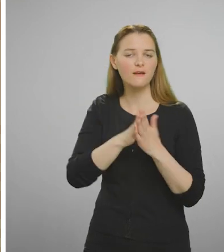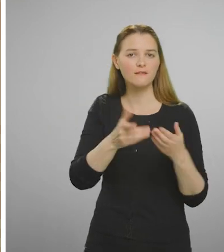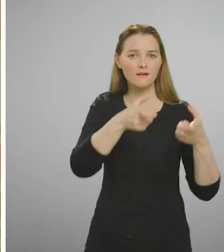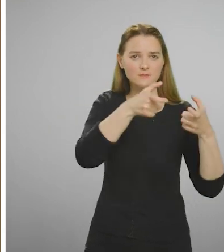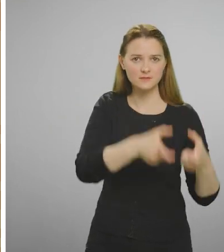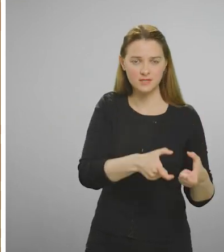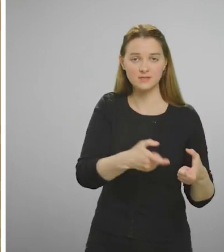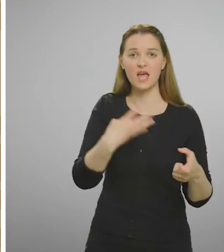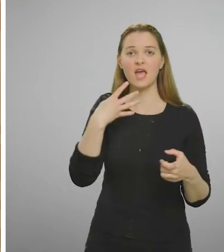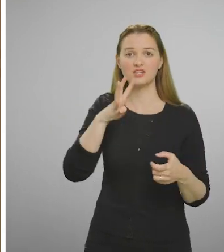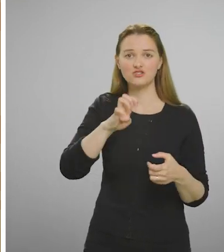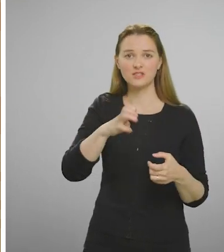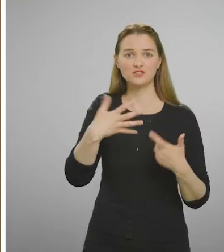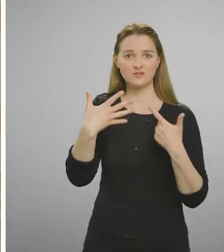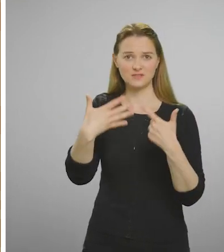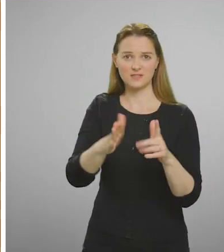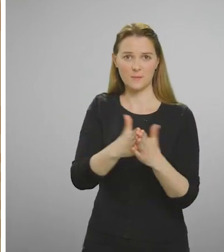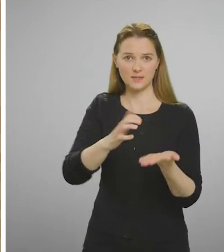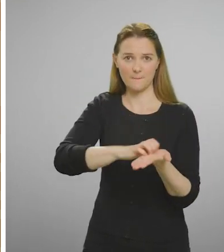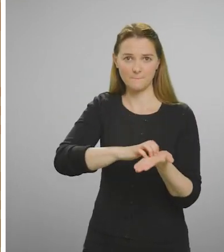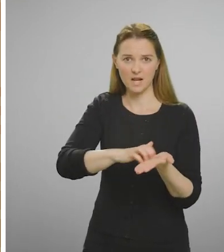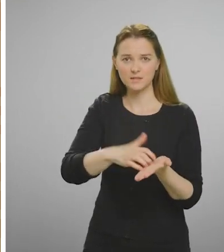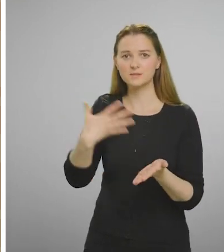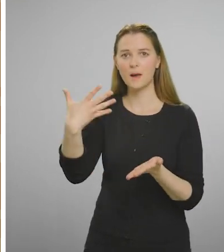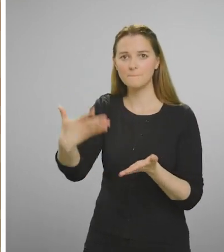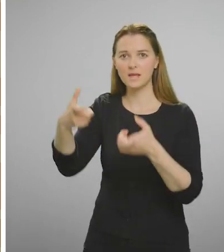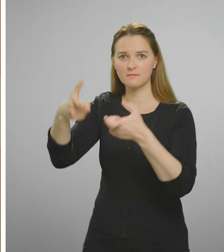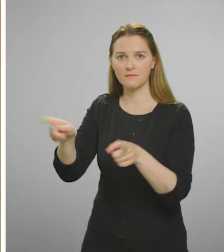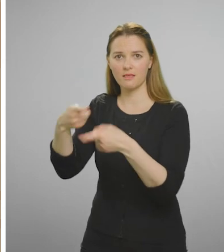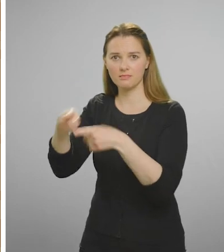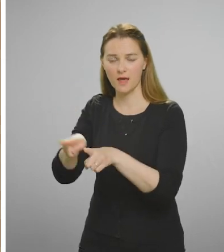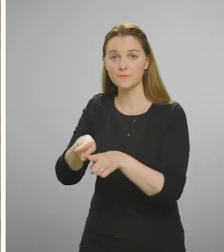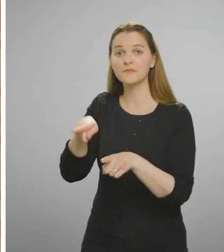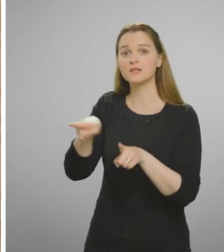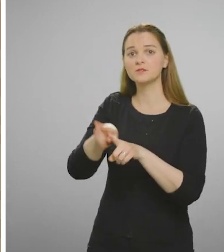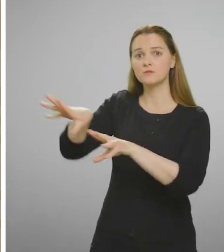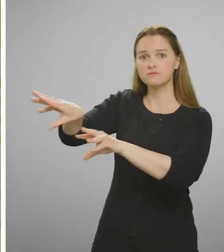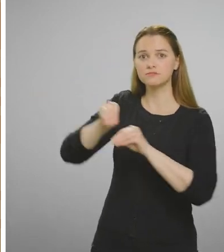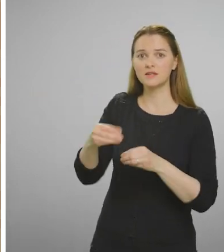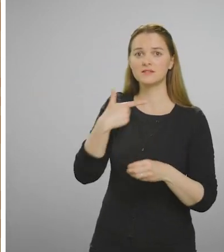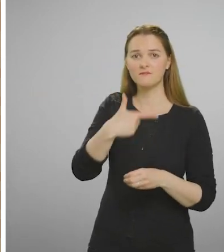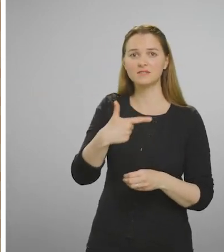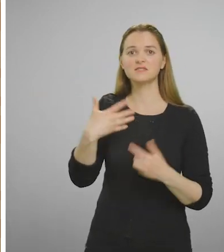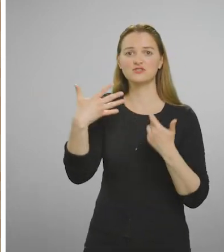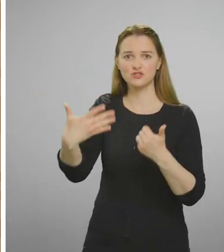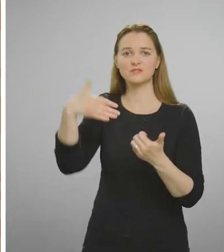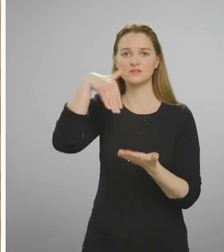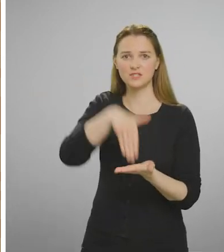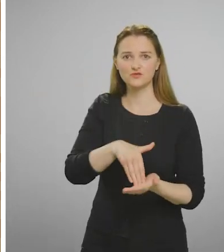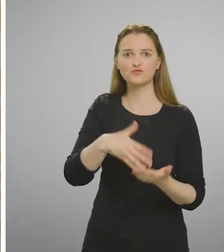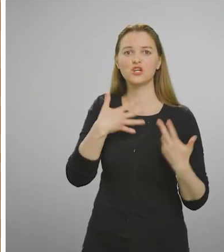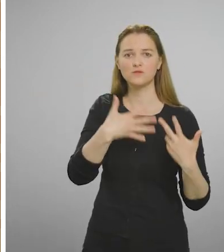17.944 zvučne knjige na CD-ima, 407 knjiga na brajici, 5 muzičkih CD-a, preuzeli su